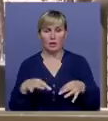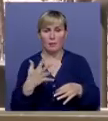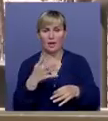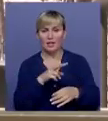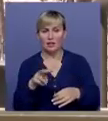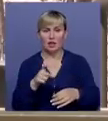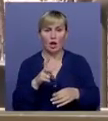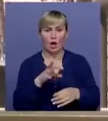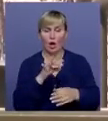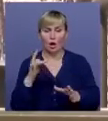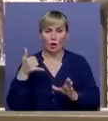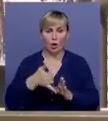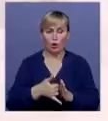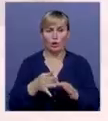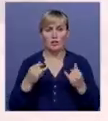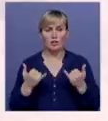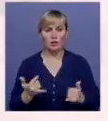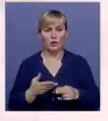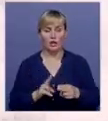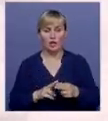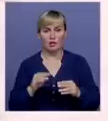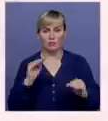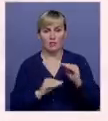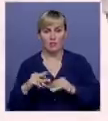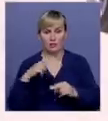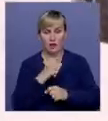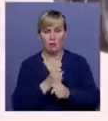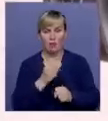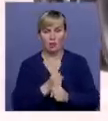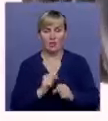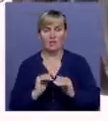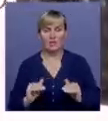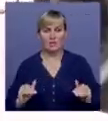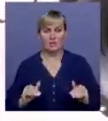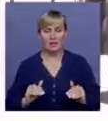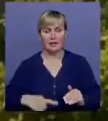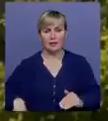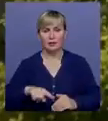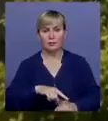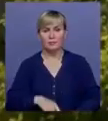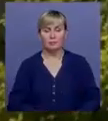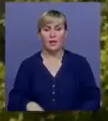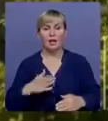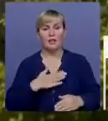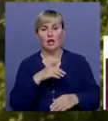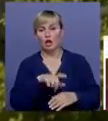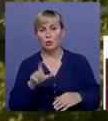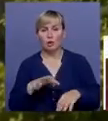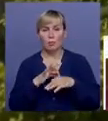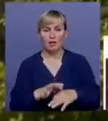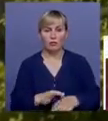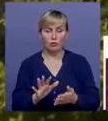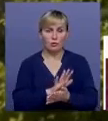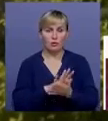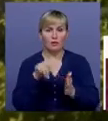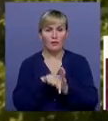литров хлорсодержащего средства. Сегодня этим составом обрабатывают территорию детского сада. Наши сотрудники проводят